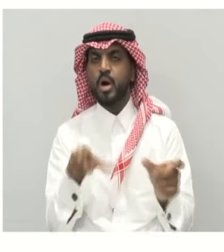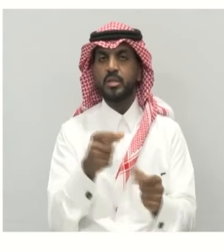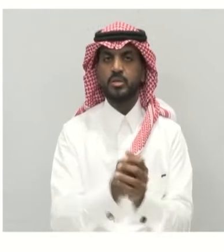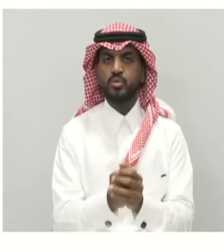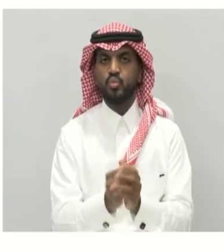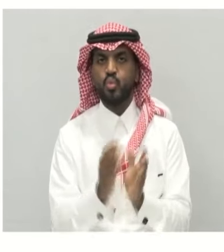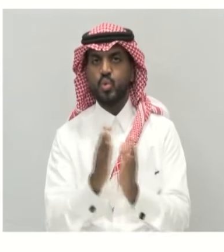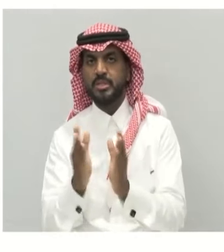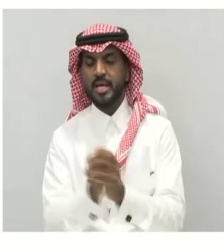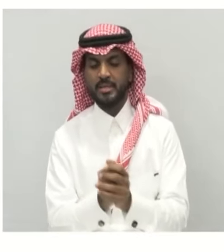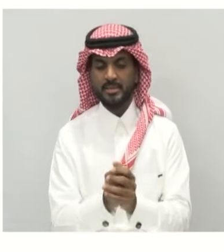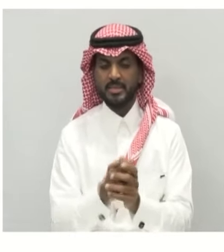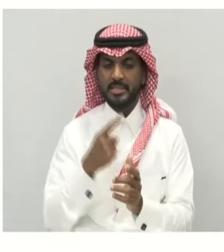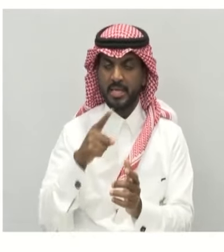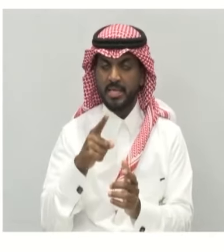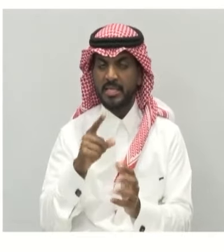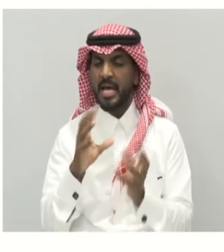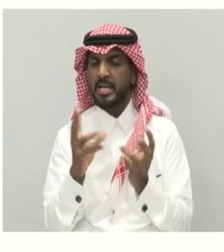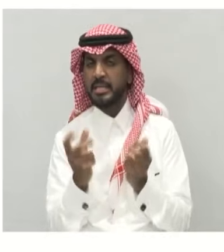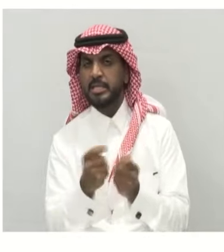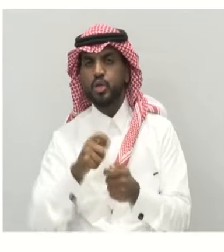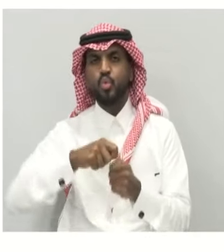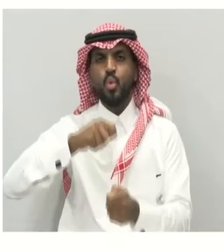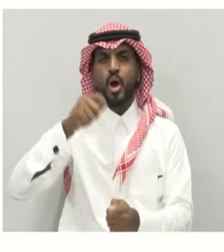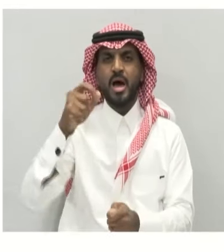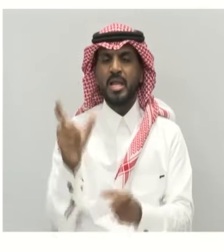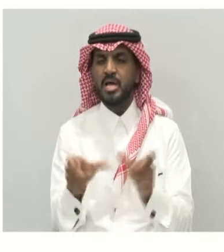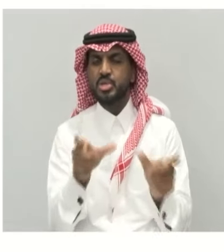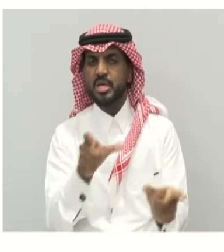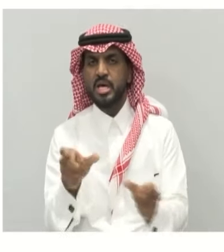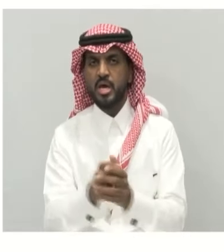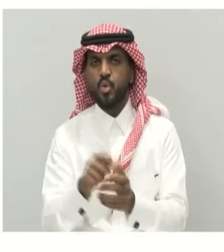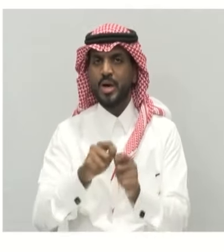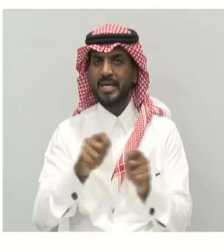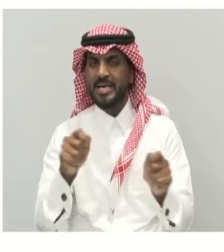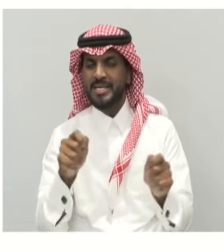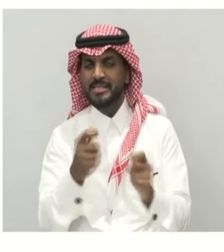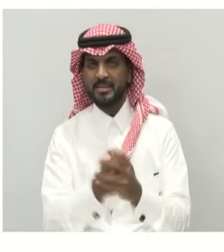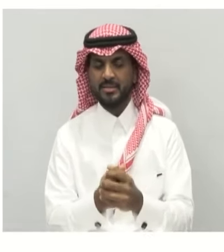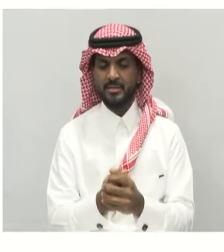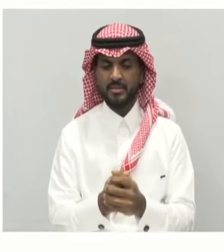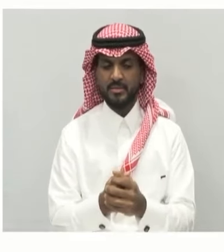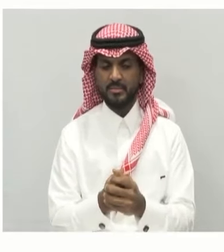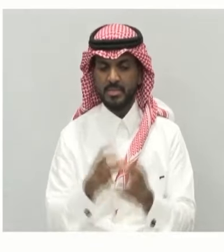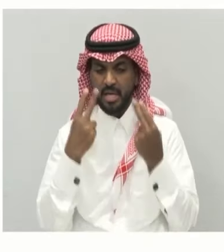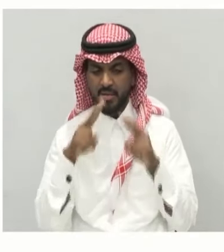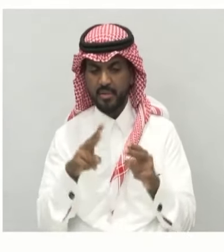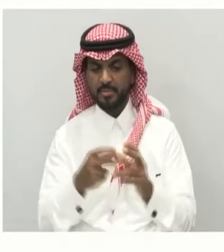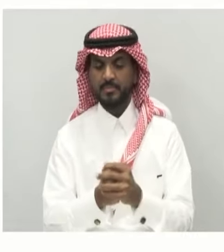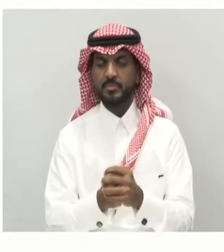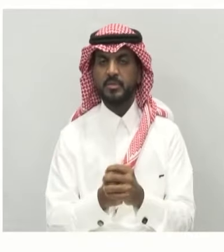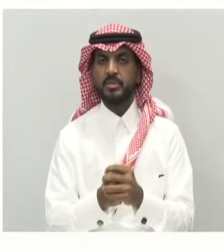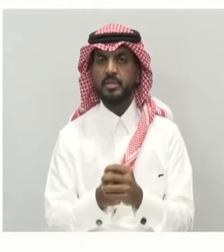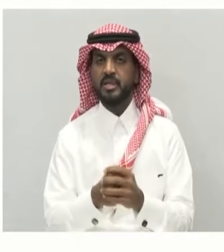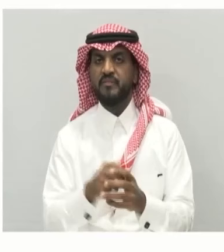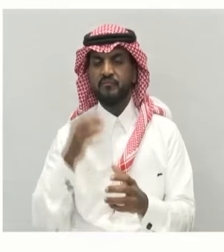والوحدات المناسبه لتقدير اطوال الاشياء وقياسها اذا مثل ما استعرضنا بارك الله فيكم فكره